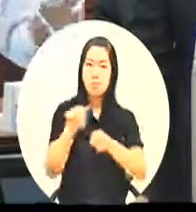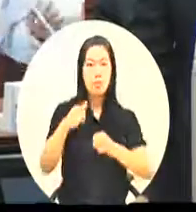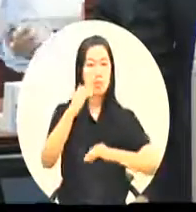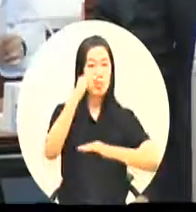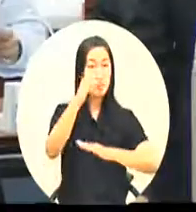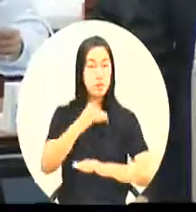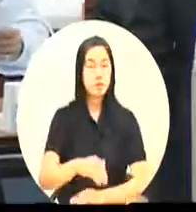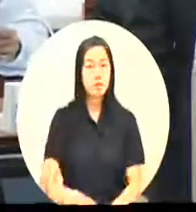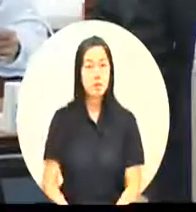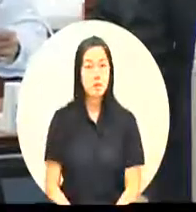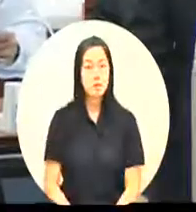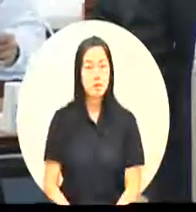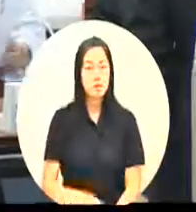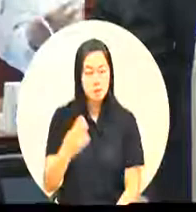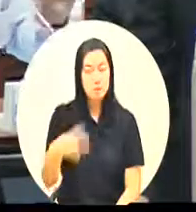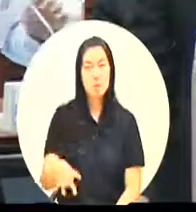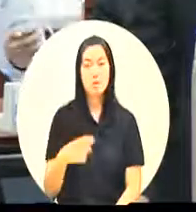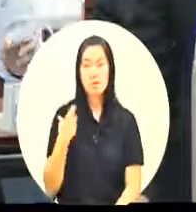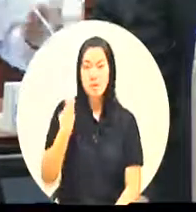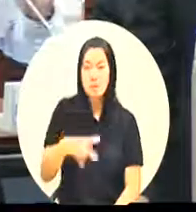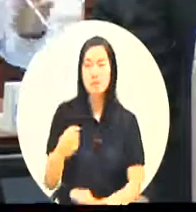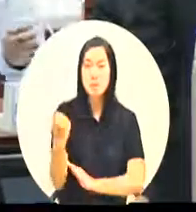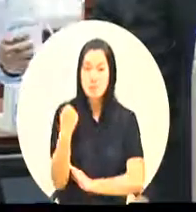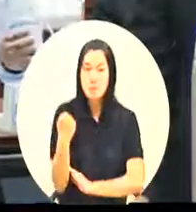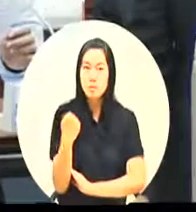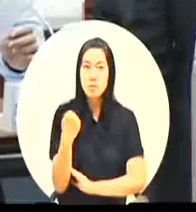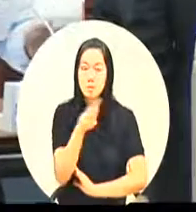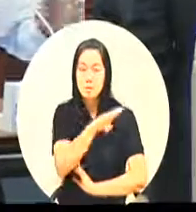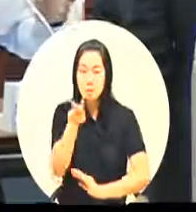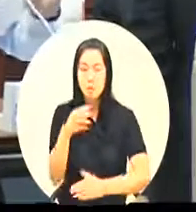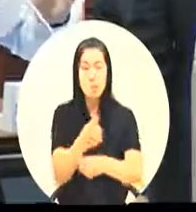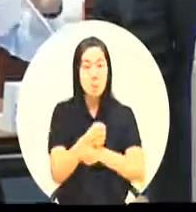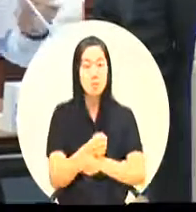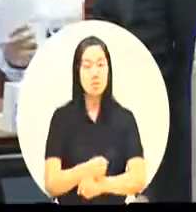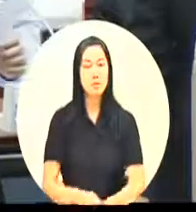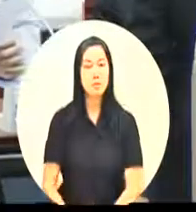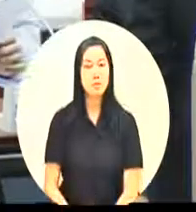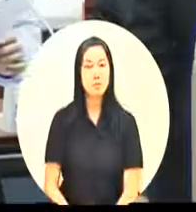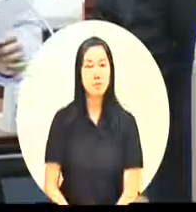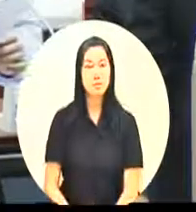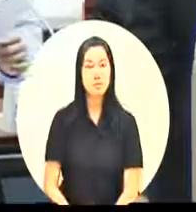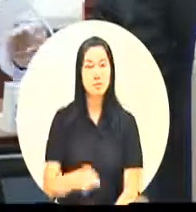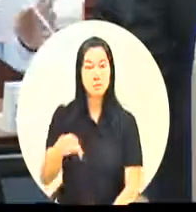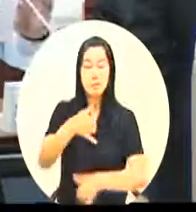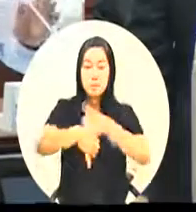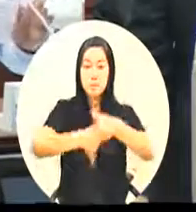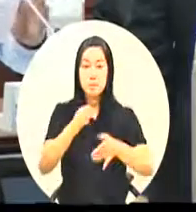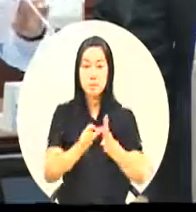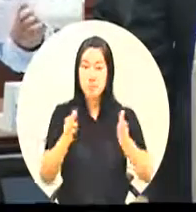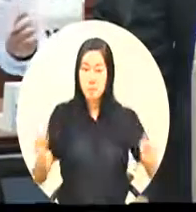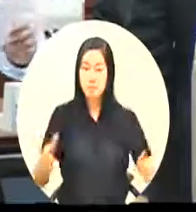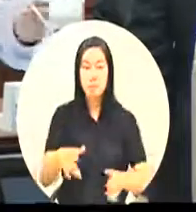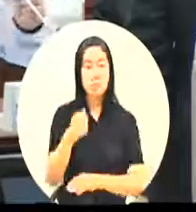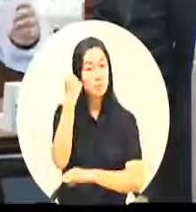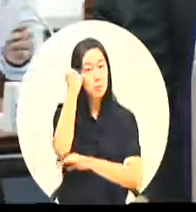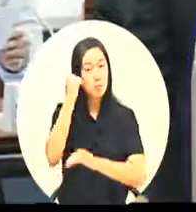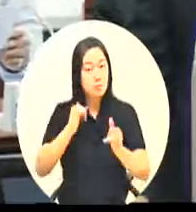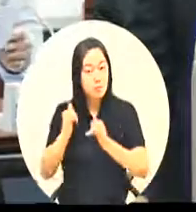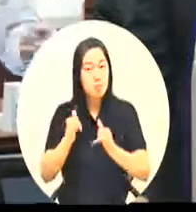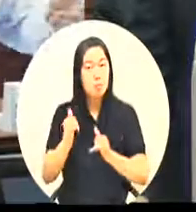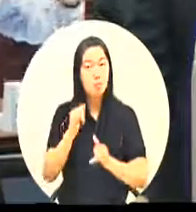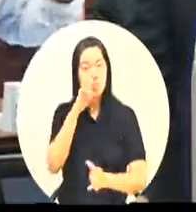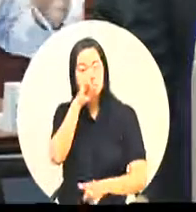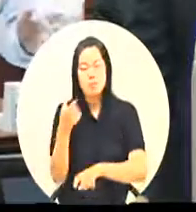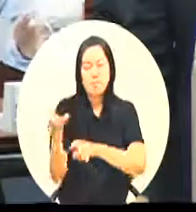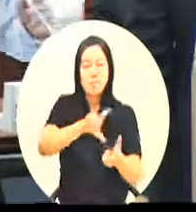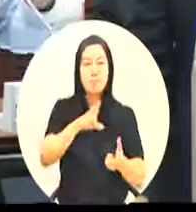然后这份请你再多费心了。那另外我直接要问的是，好，活动期间当地居民的垃圾你们要怎么处理？